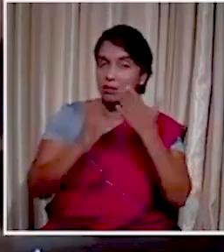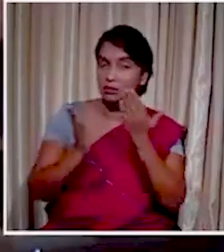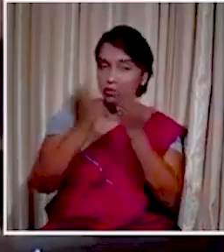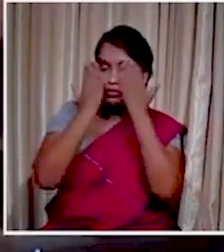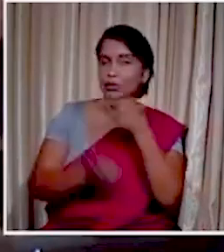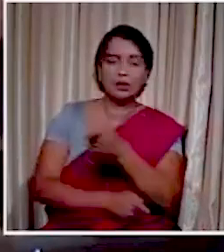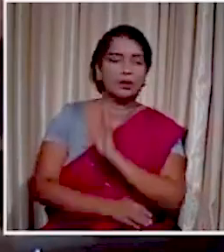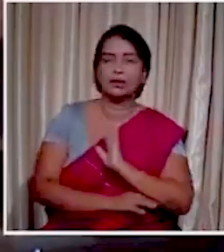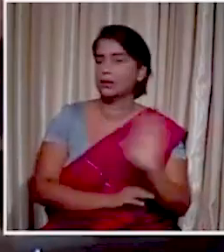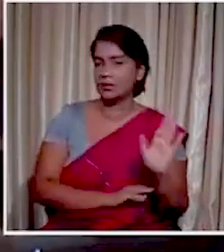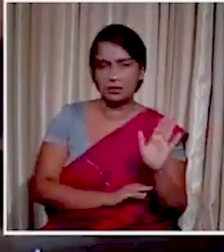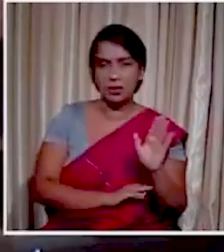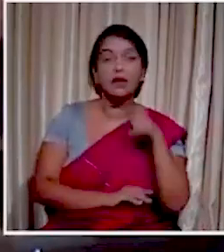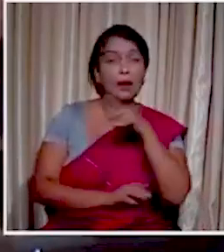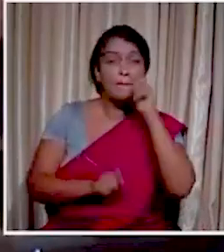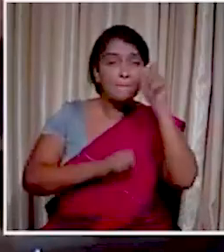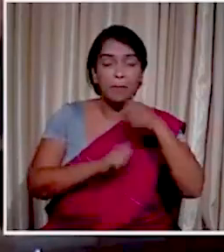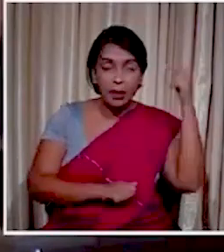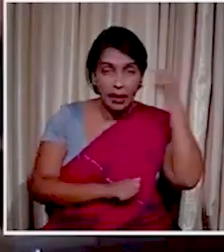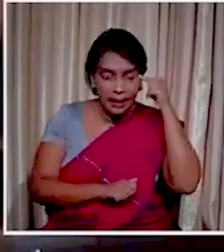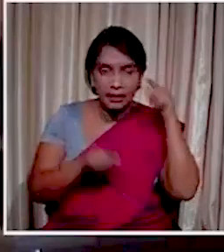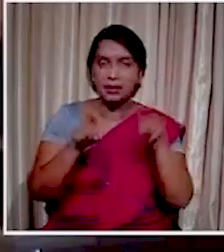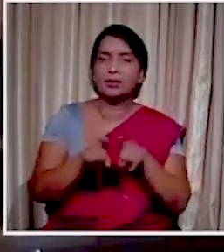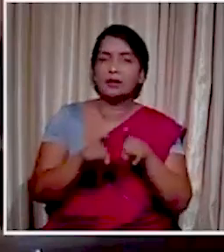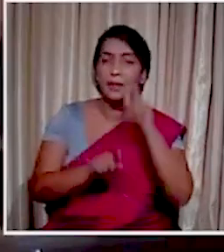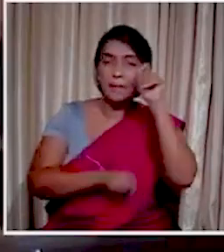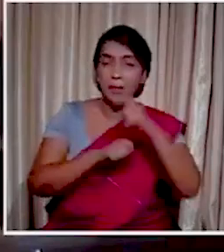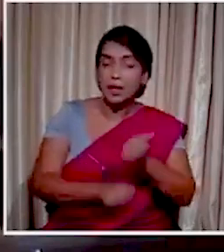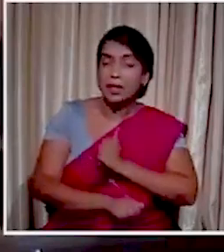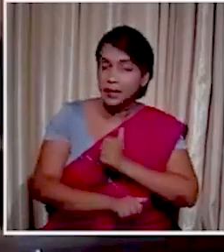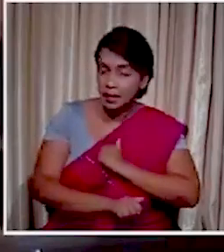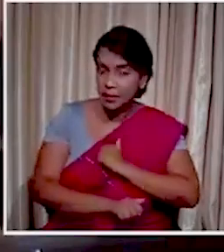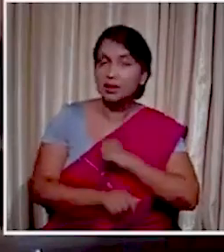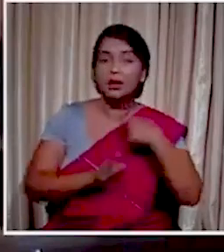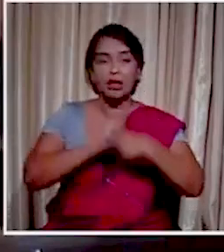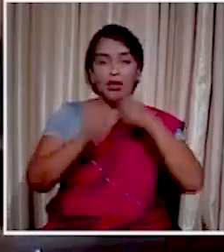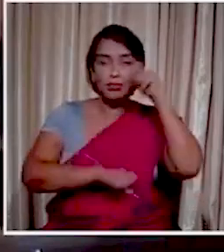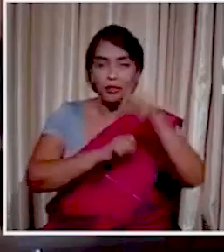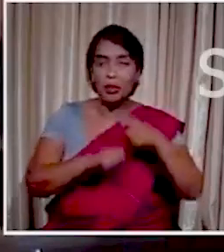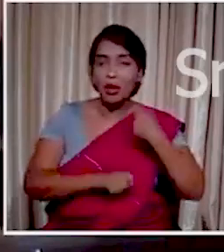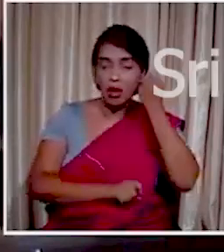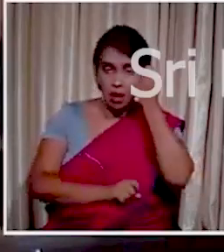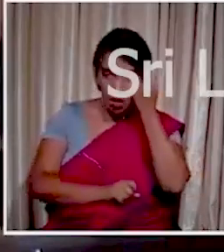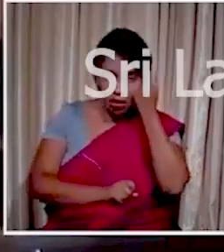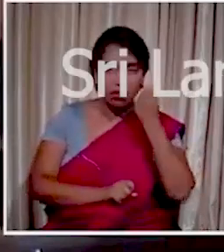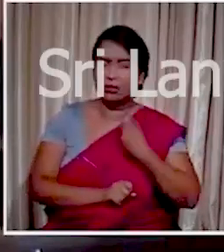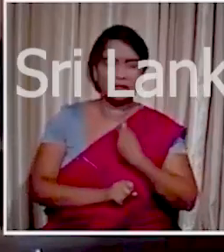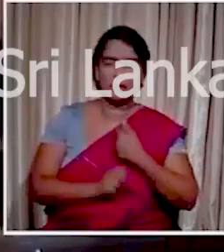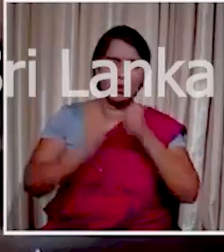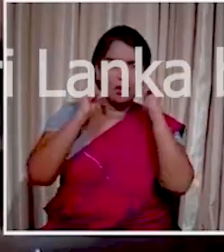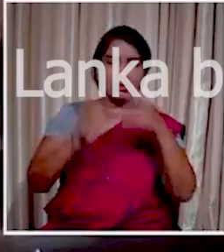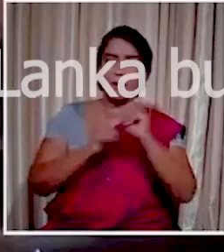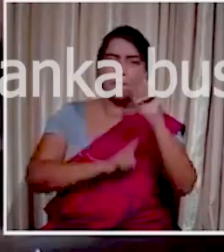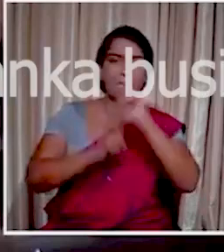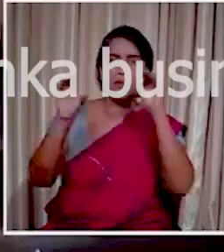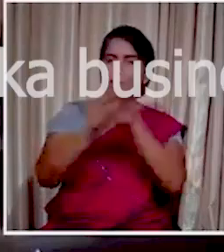නෙවෙයි මේ ජනතාව හිතන මිදිය මේ ජනතාව කැමැත්ත මේ රටේ ජනතාවගේ මතයන්ගේ සාධාරණ පිළිඹුවක් මේ